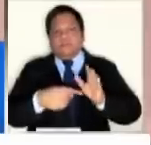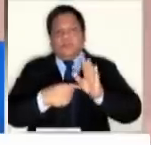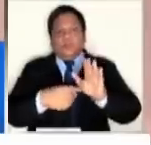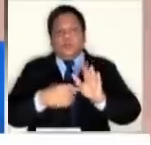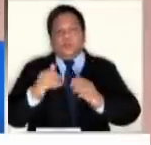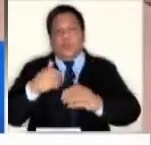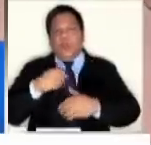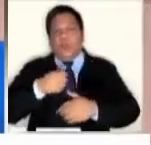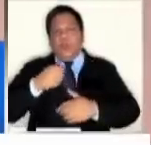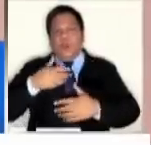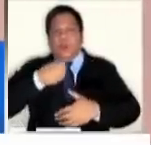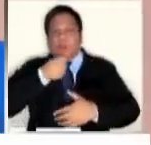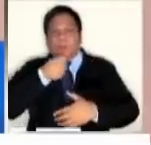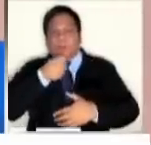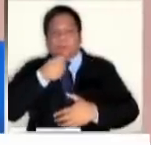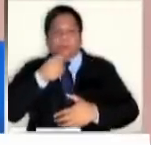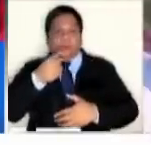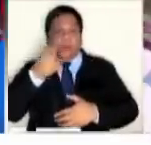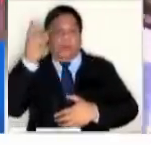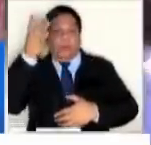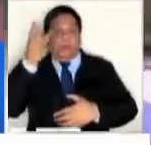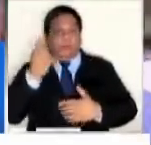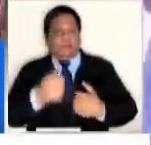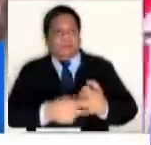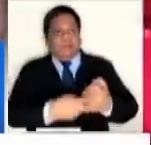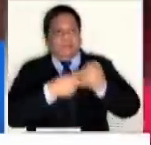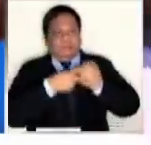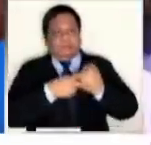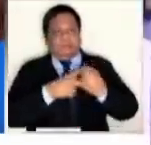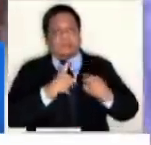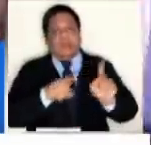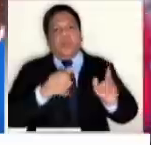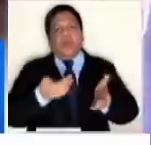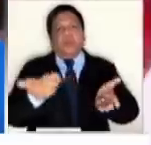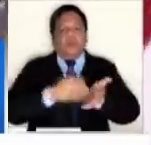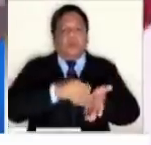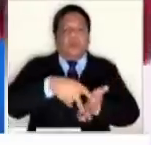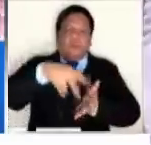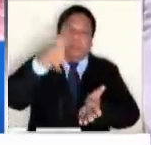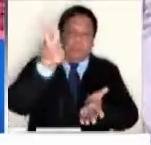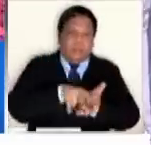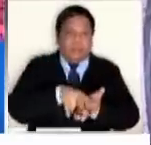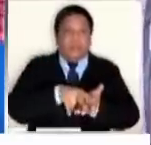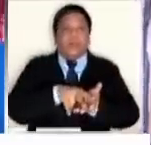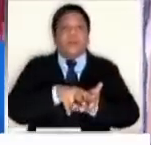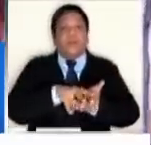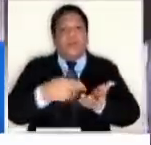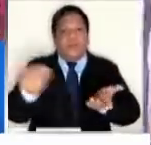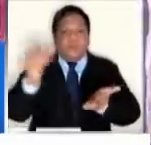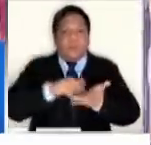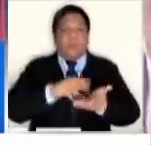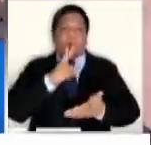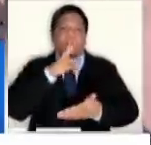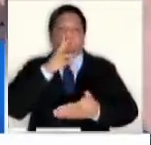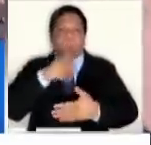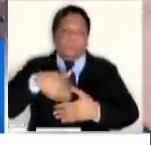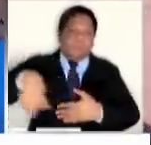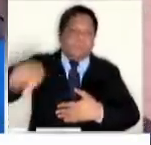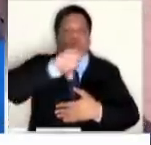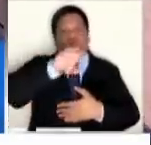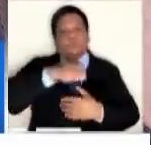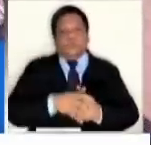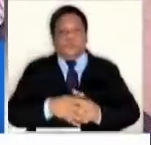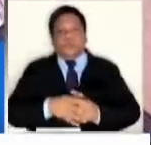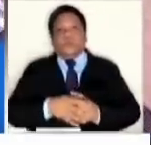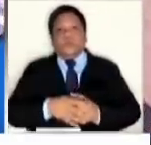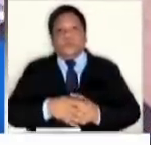na nagpanggap na rescuer. Pero hinimatay uli ang aktres at muling binuhusan ng tubig. Nang sabihin ng host